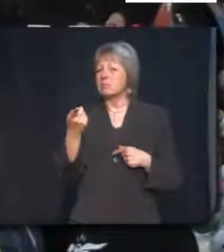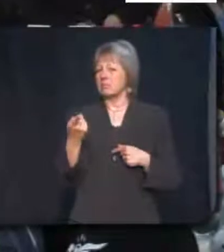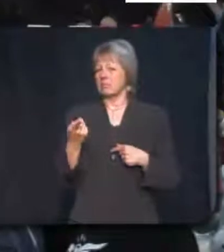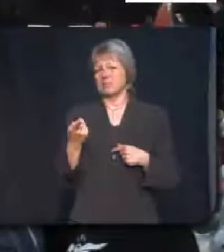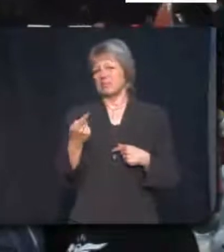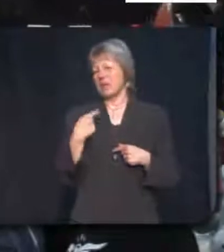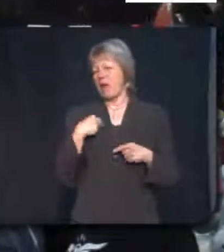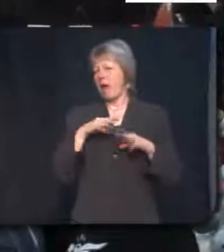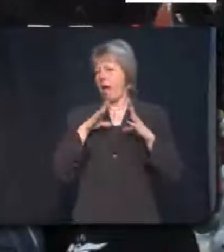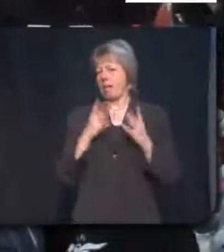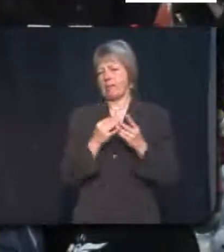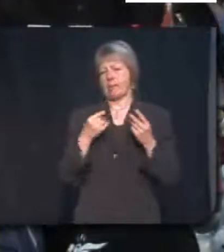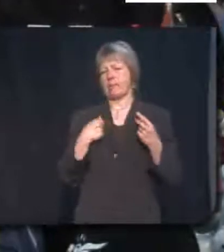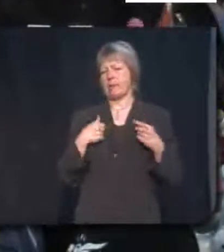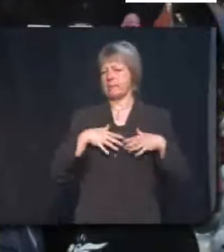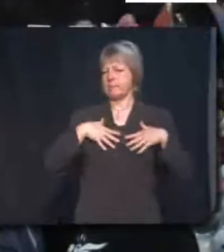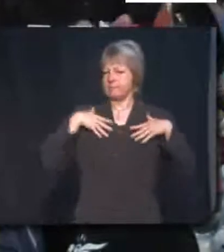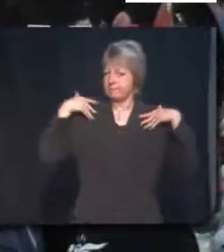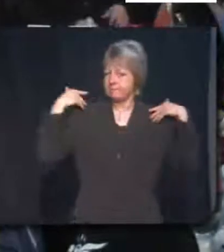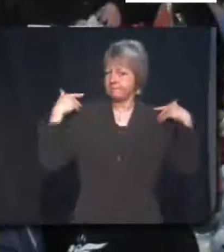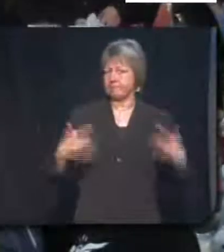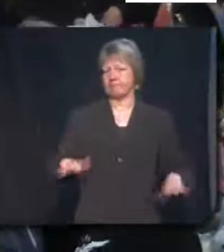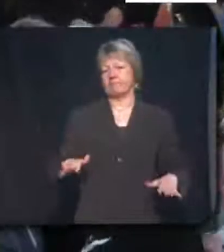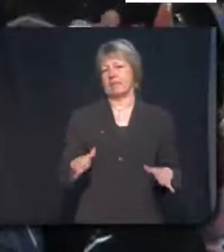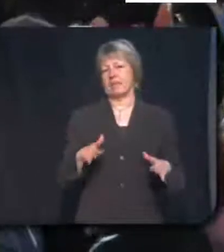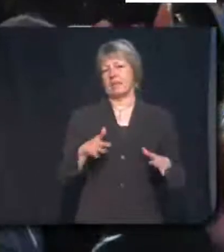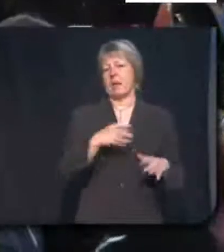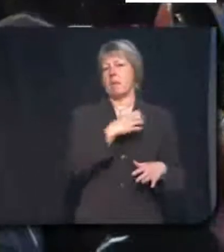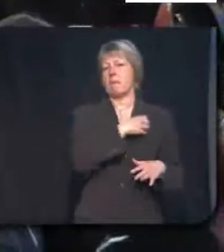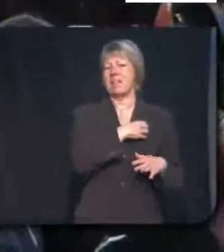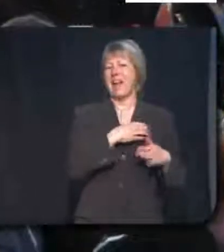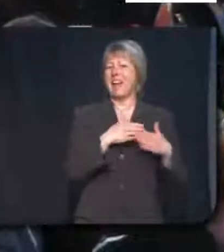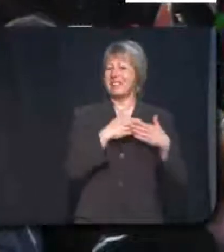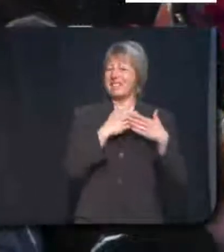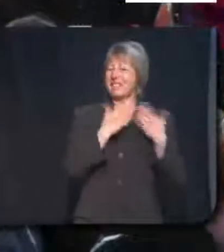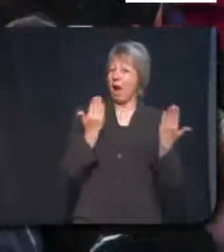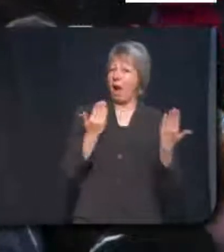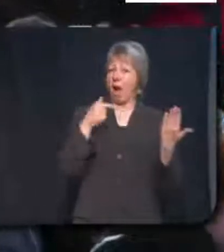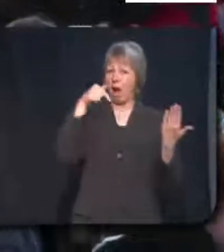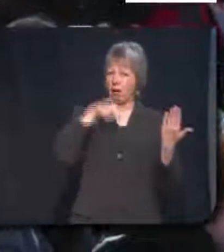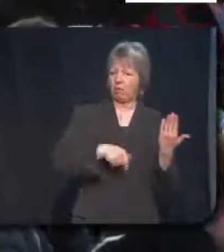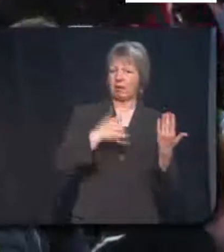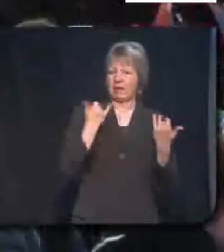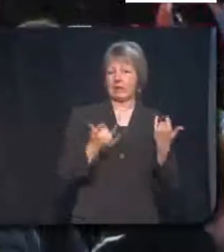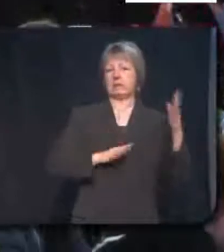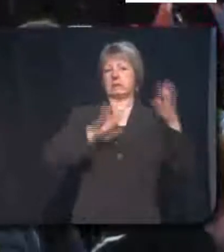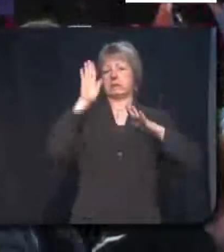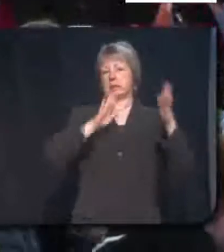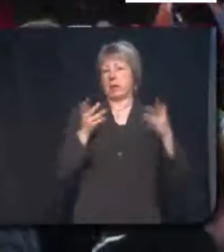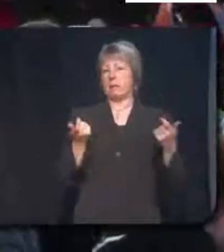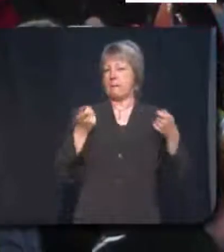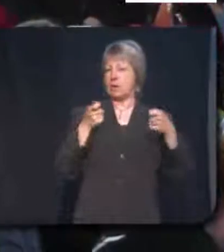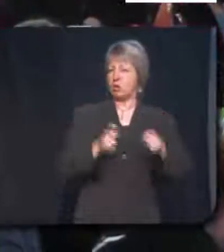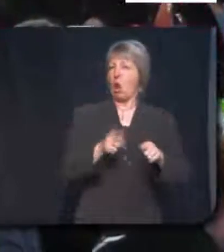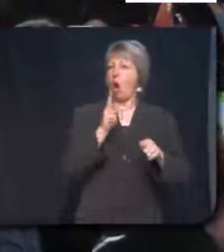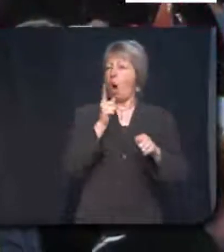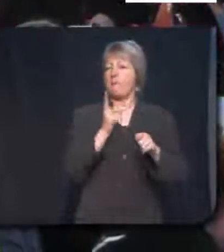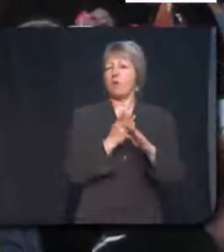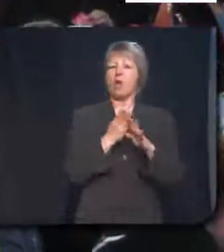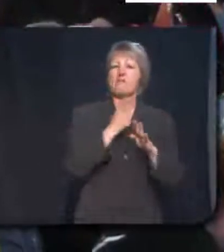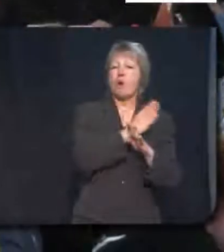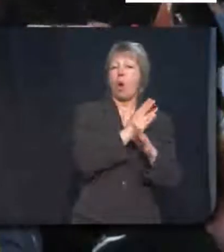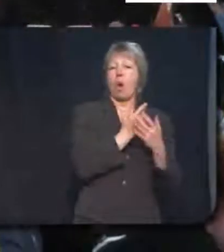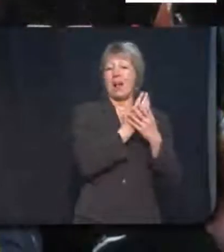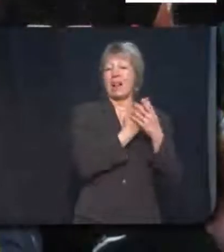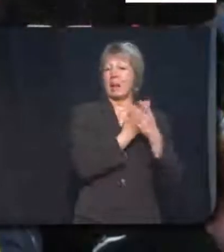Abneigung Dinge auf Parteitagen zu beschließen die ich zumindest auf Bundespartei Tagen die ich im Liquid vorher nicht gesehen